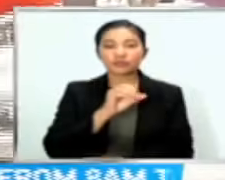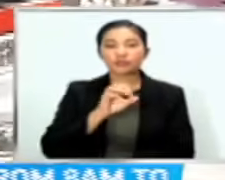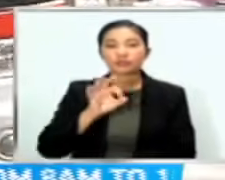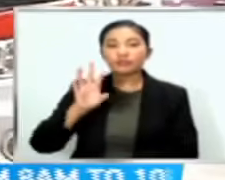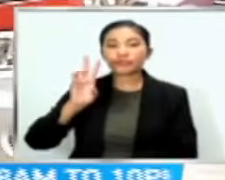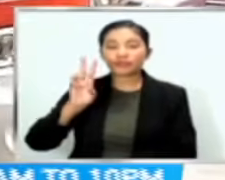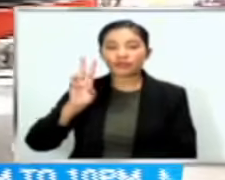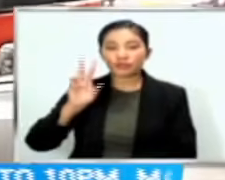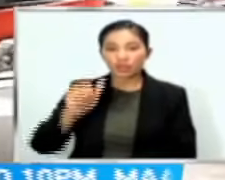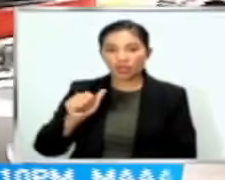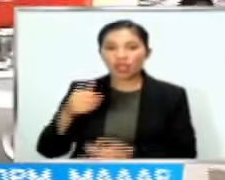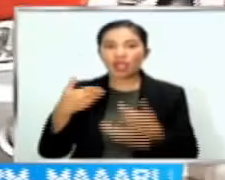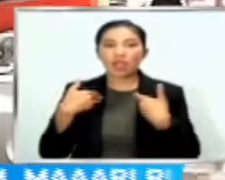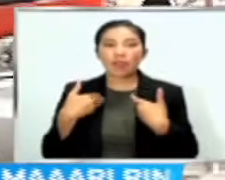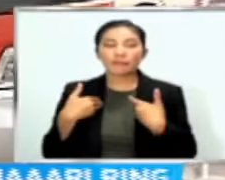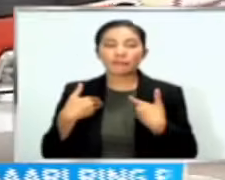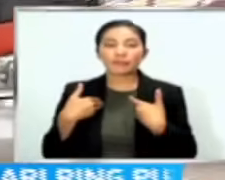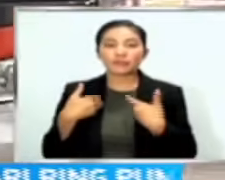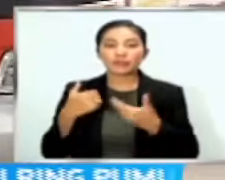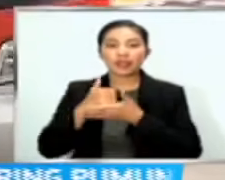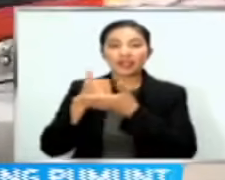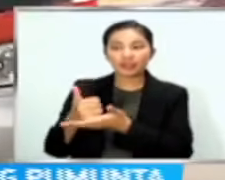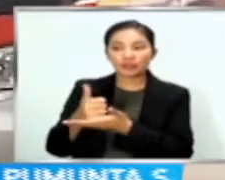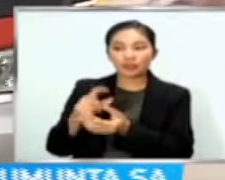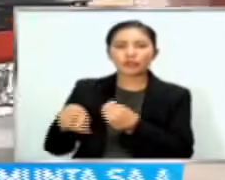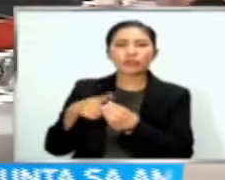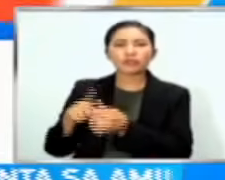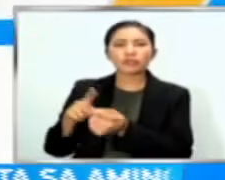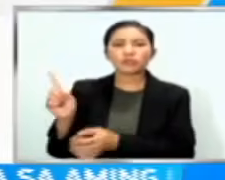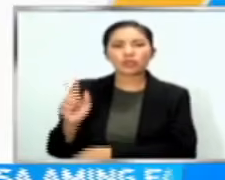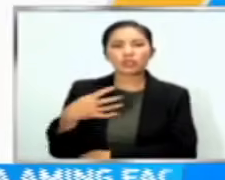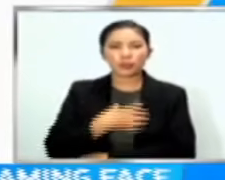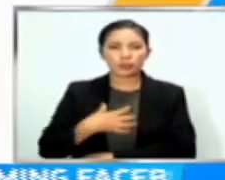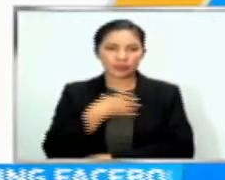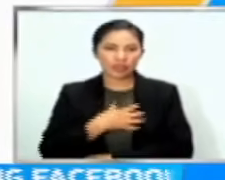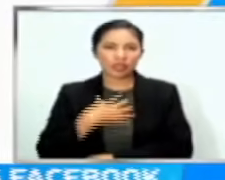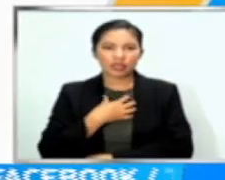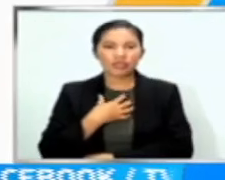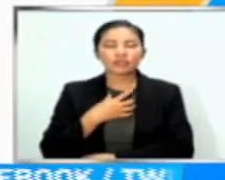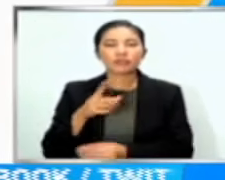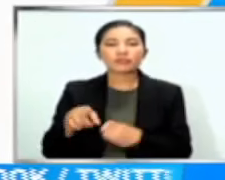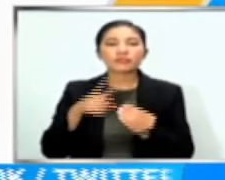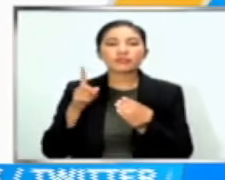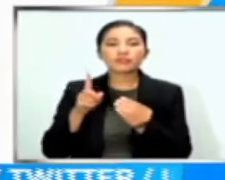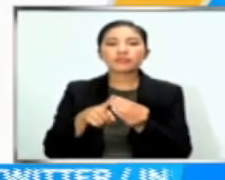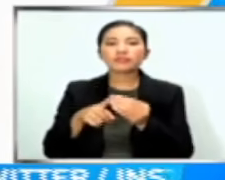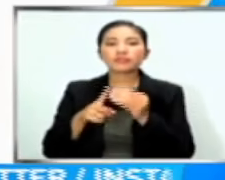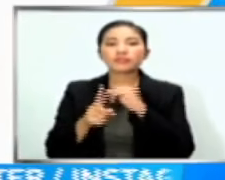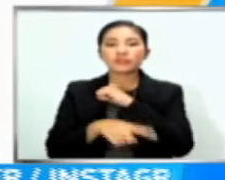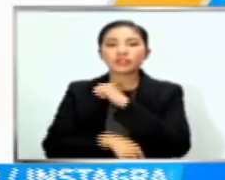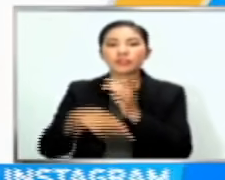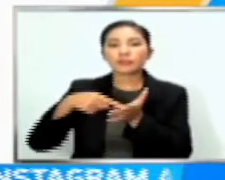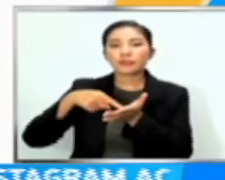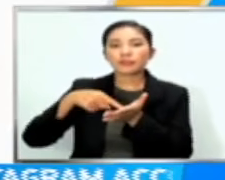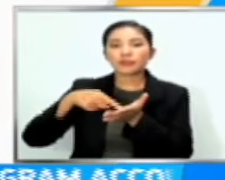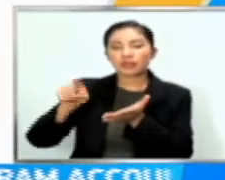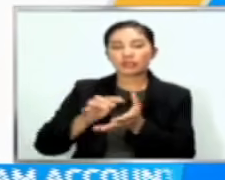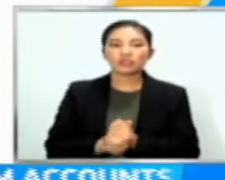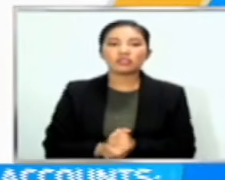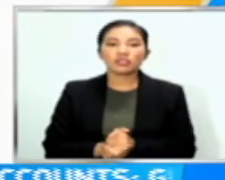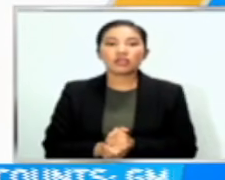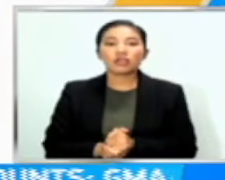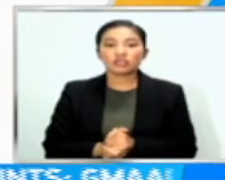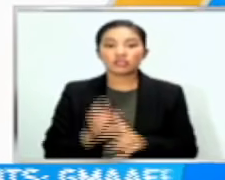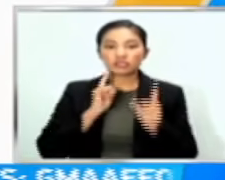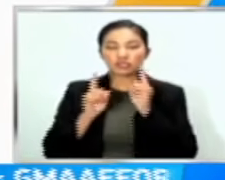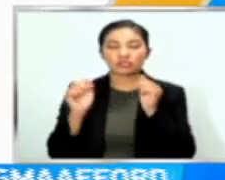mga OFW tungkol sa mga multang kailangan nilang bayaran. Tinitingnan natin na makausapin din ng UAE government para